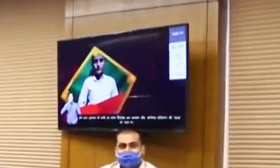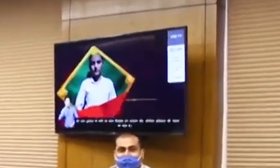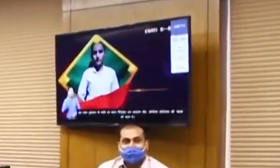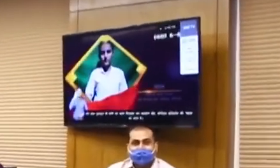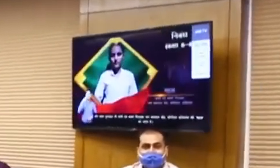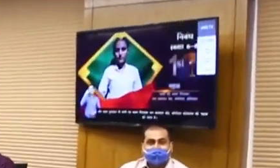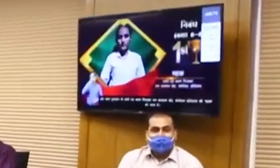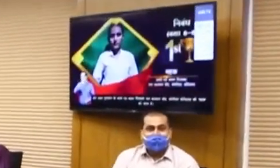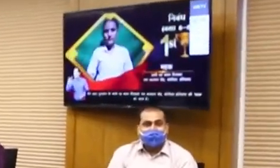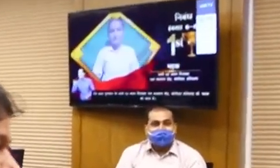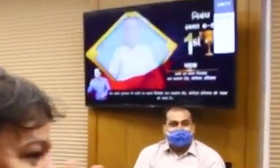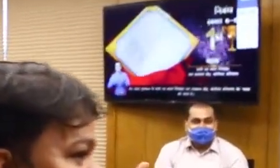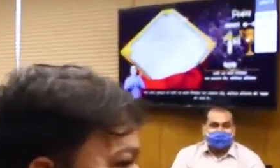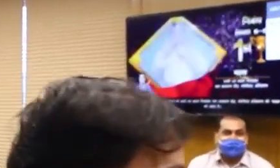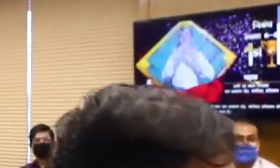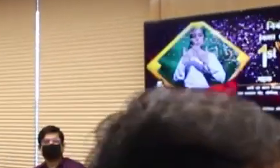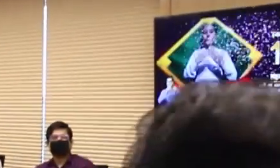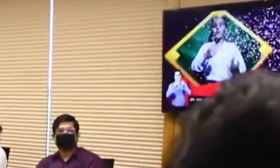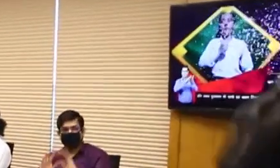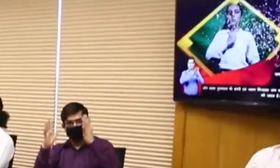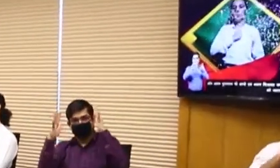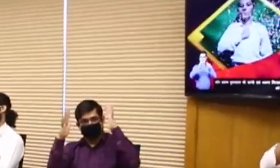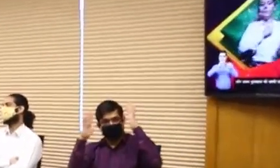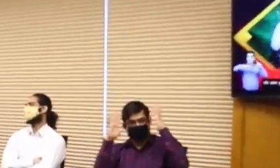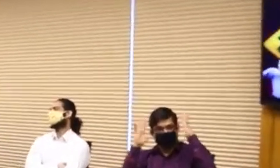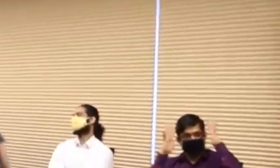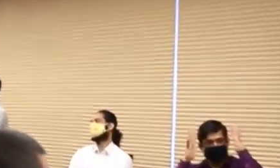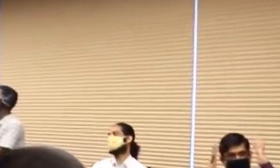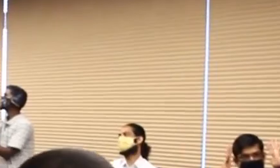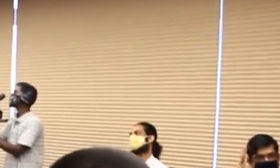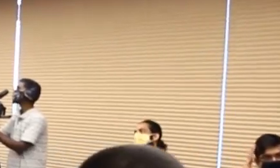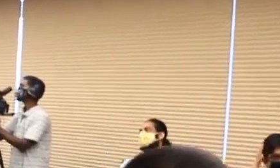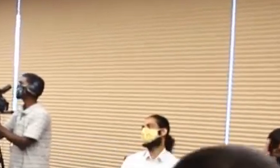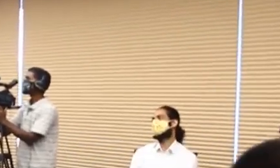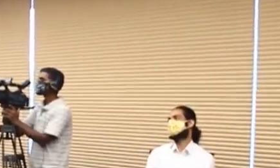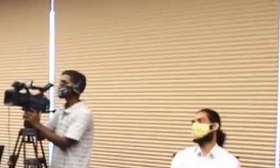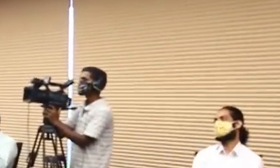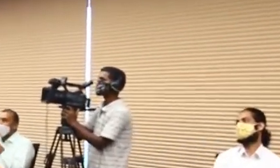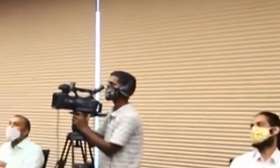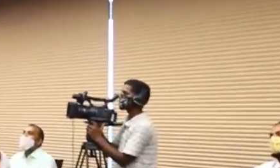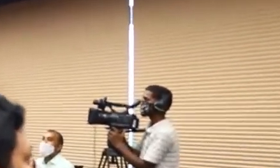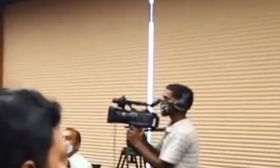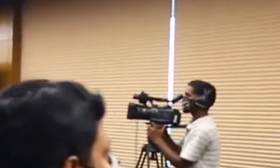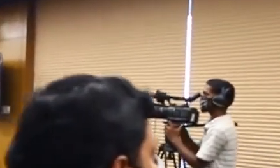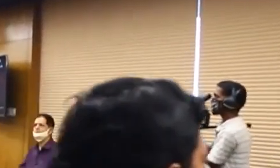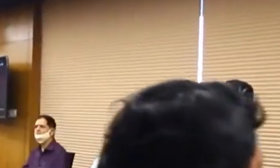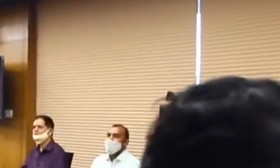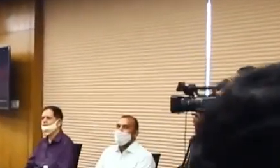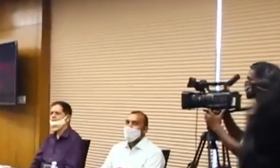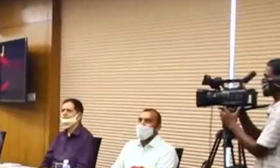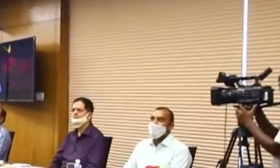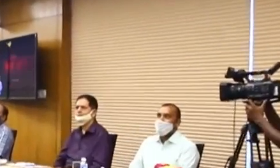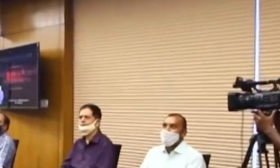और प्रथम पुरस्कार भी वाणी एवं श्रवण निशक्ति जन कल्याण केंद्र सोनीपत हरियाणा की महक को जाता